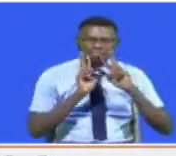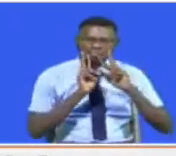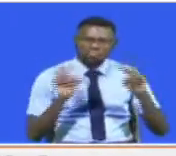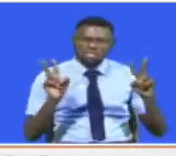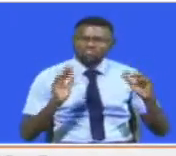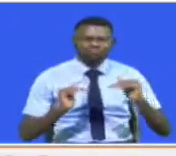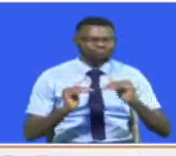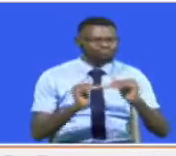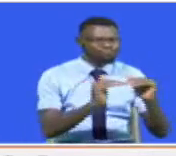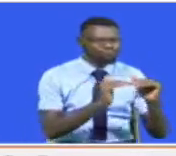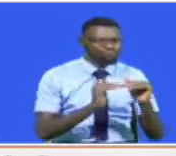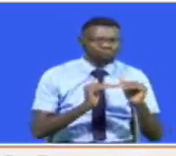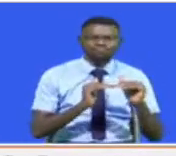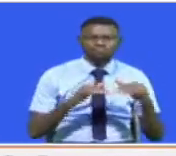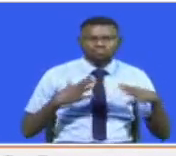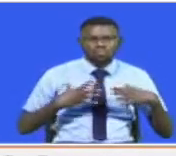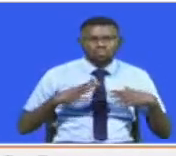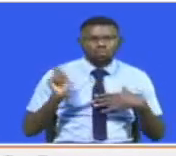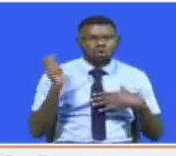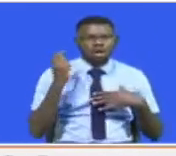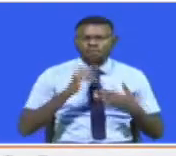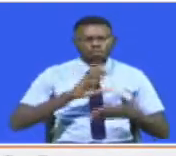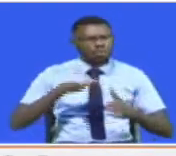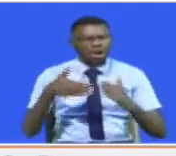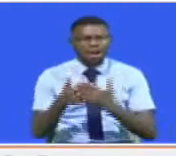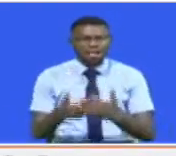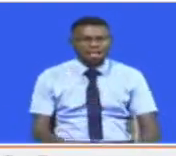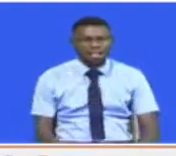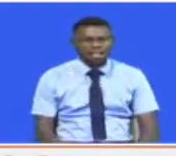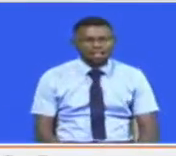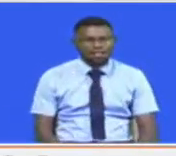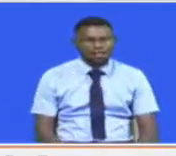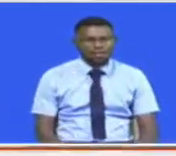kama Wakenya wengine mahali pengine. Away from